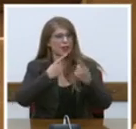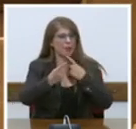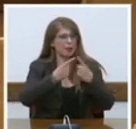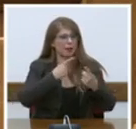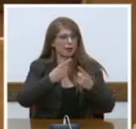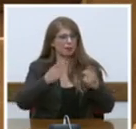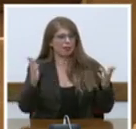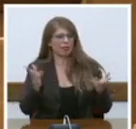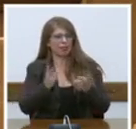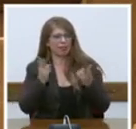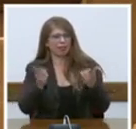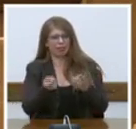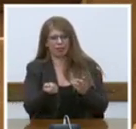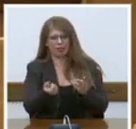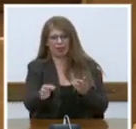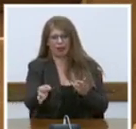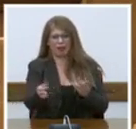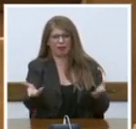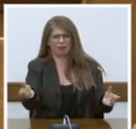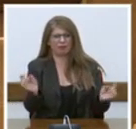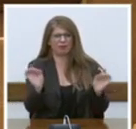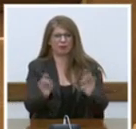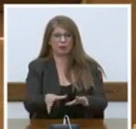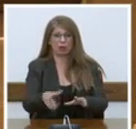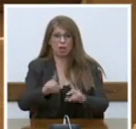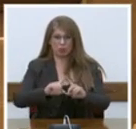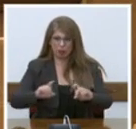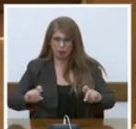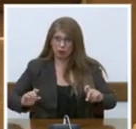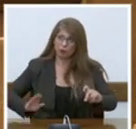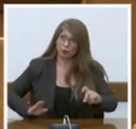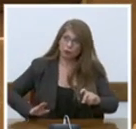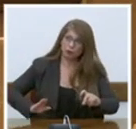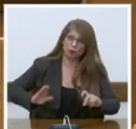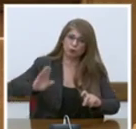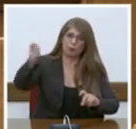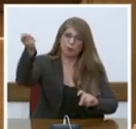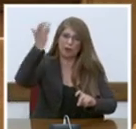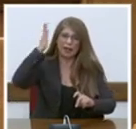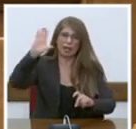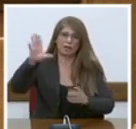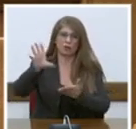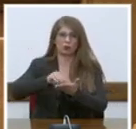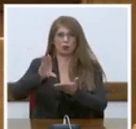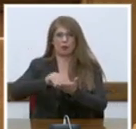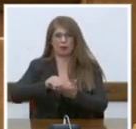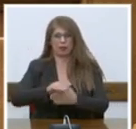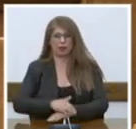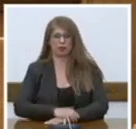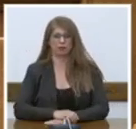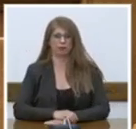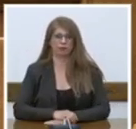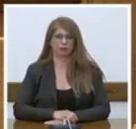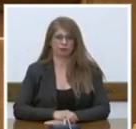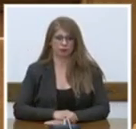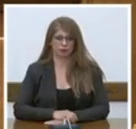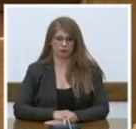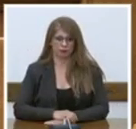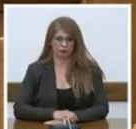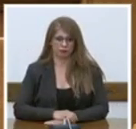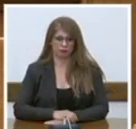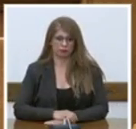μερικά φραγκοδίφραγκα, ενώ το προϊόν έχει ήδη φτάσει πανάκριβο στο σούπερ μάρκετ. Για τα